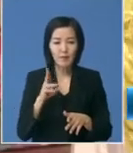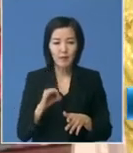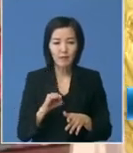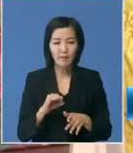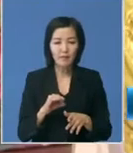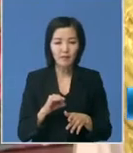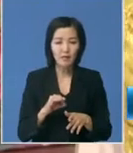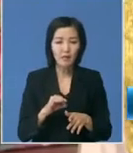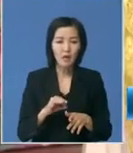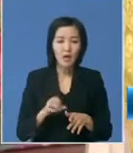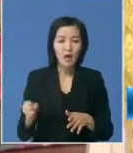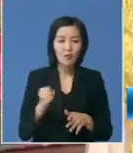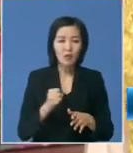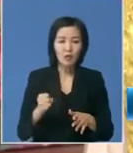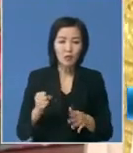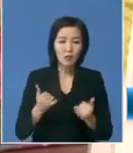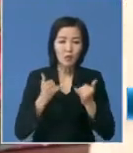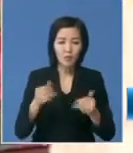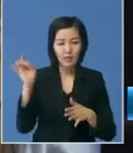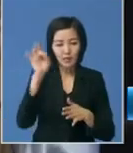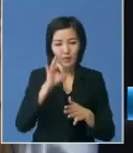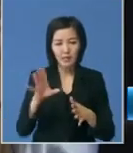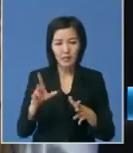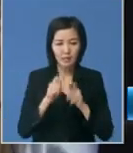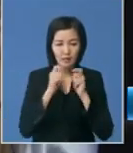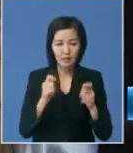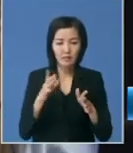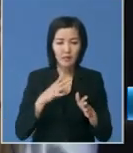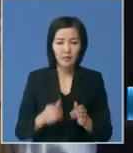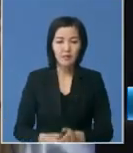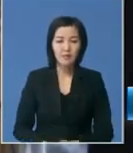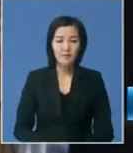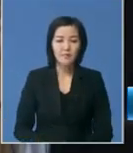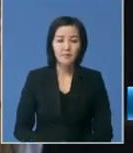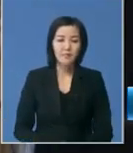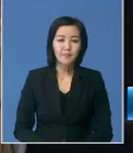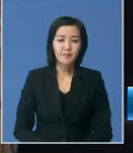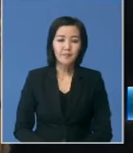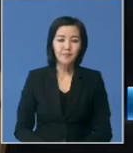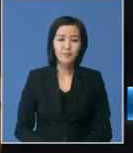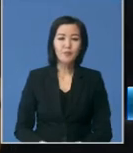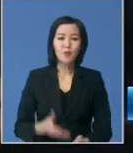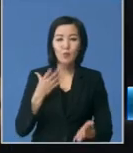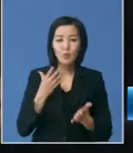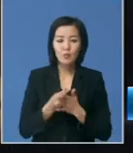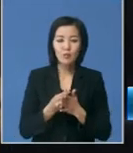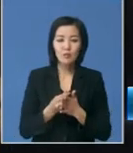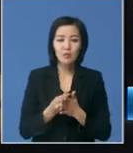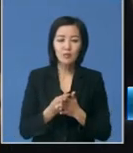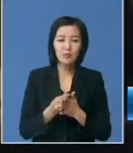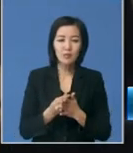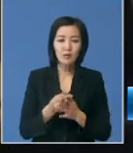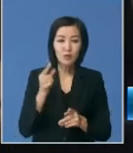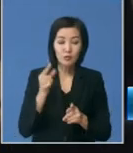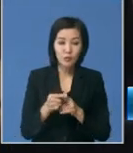Додабайұлына ауданның құрметті азаматы атағын табыстады. Айтқан сөзіне қайтпайды, сөзін орындайды. Сонымен қатар